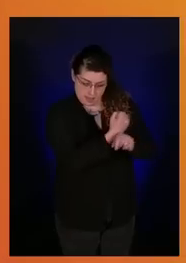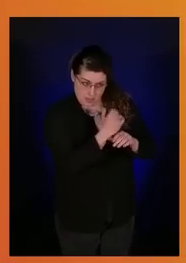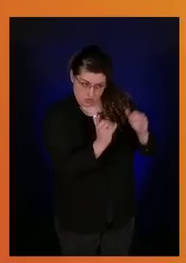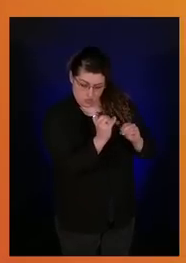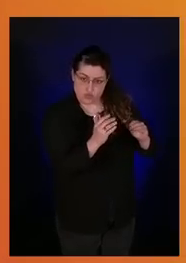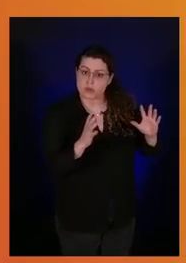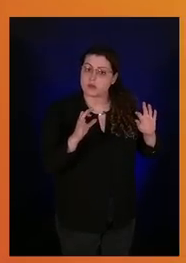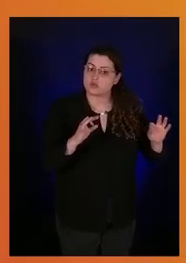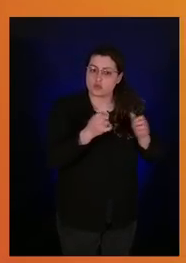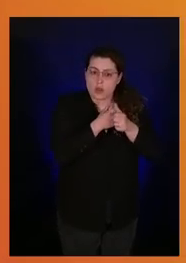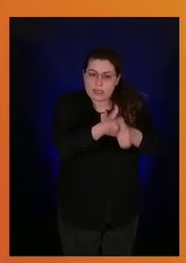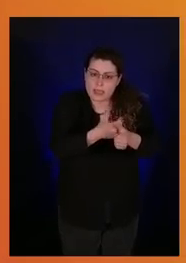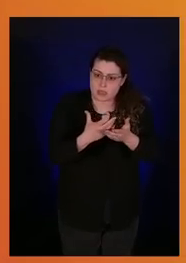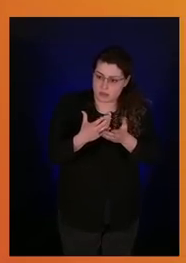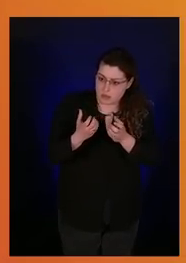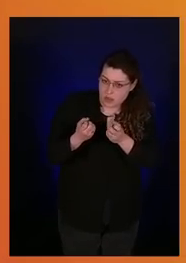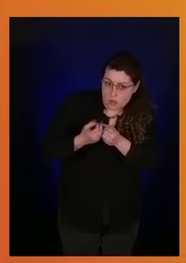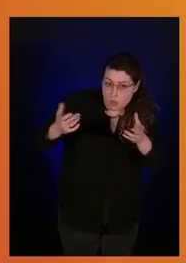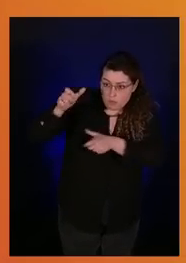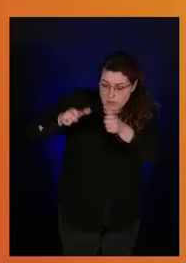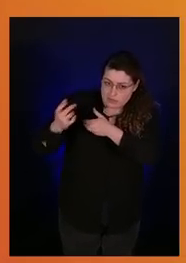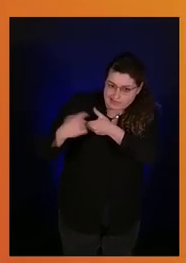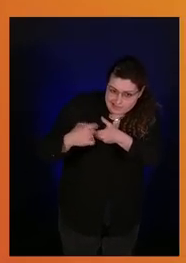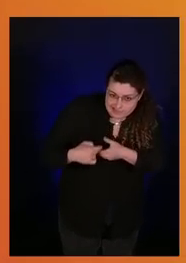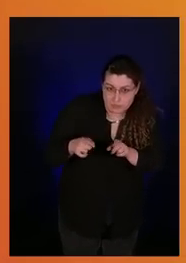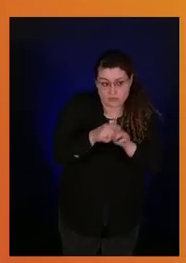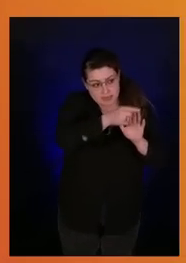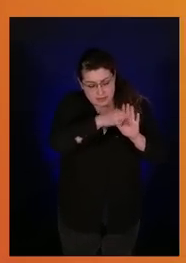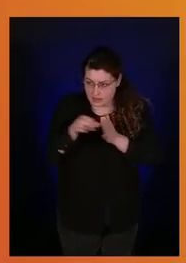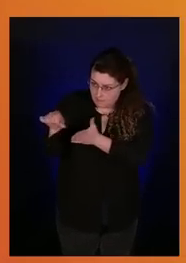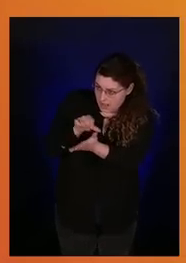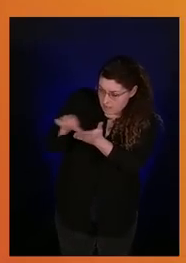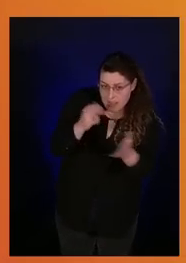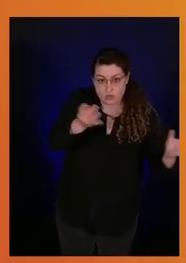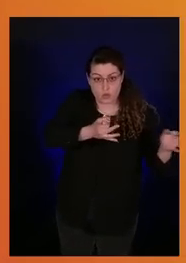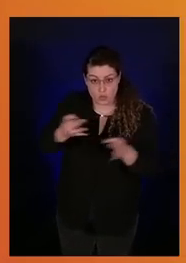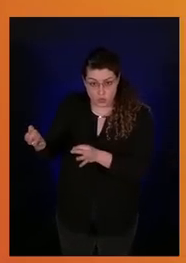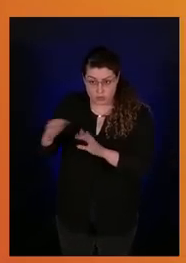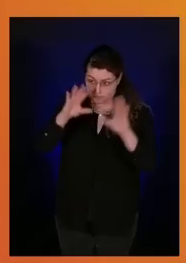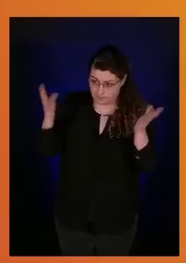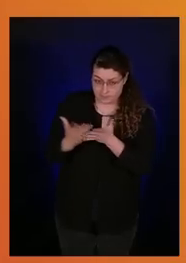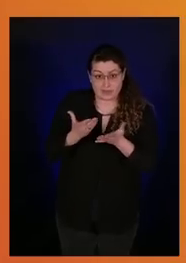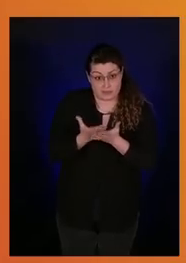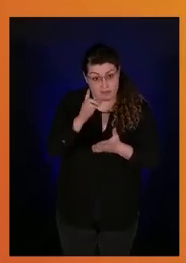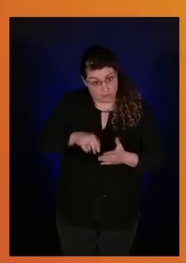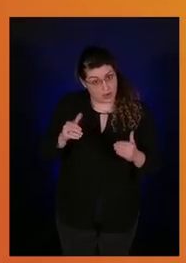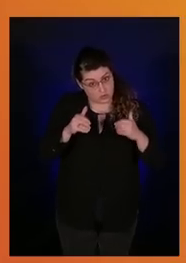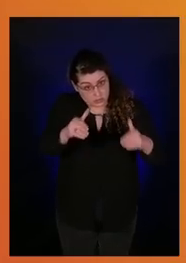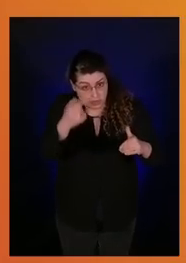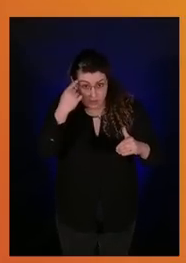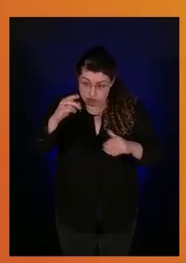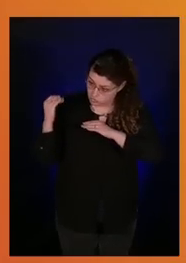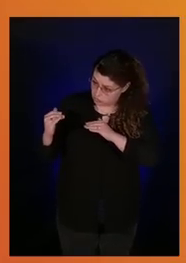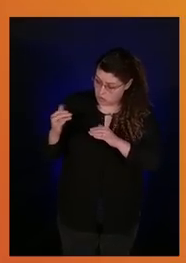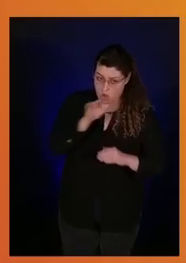celles liées à la croissance du nombre d'adhérents et au règlement régulier des cotisations, qu'il faudra continuer d'agir pour retrouver un niveau de